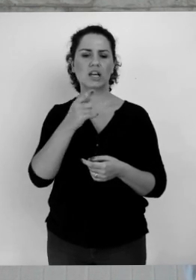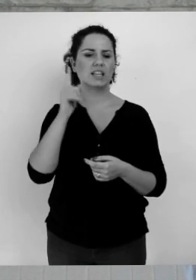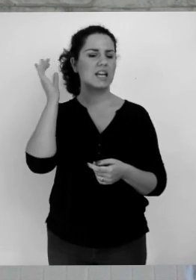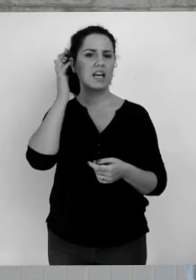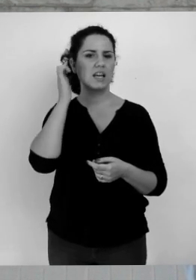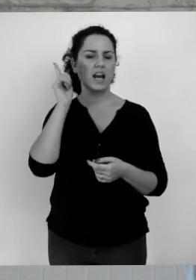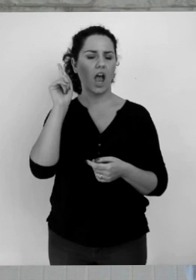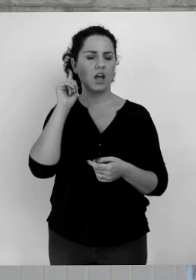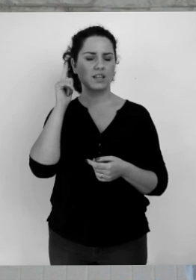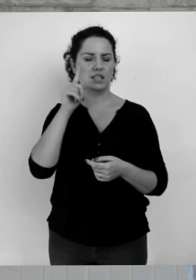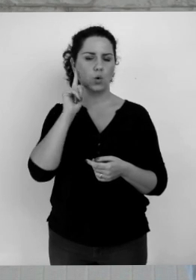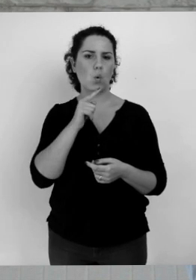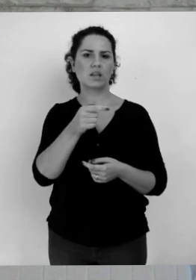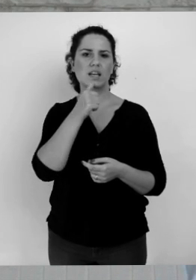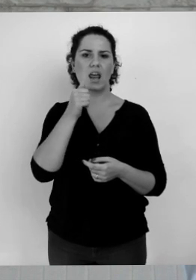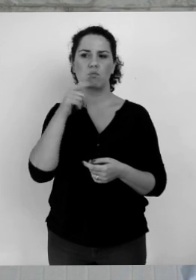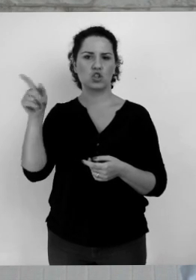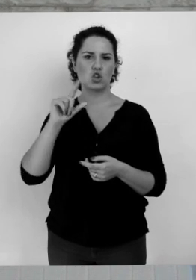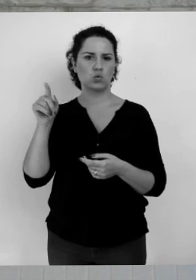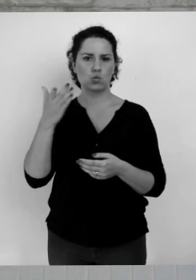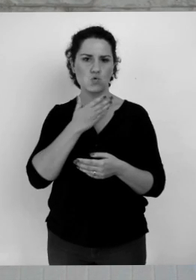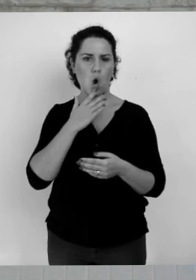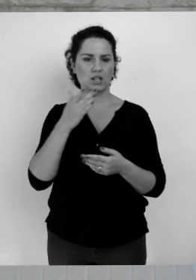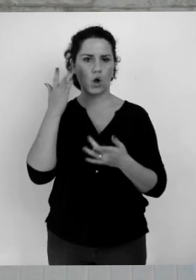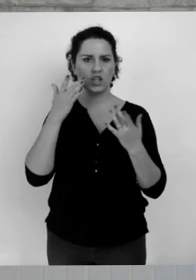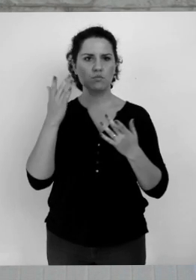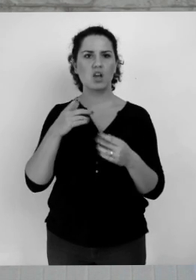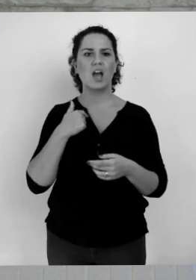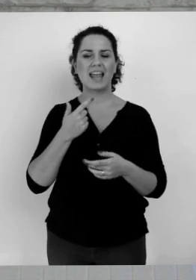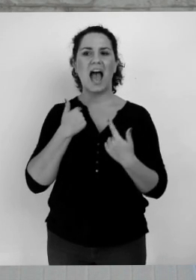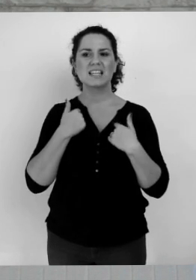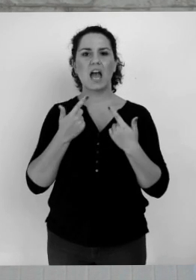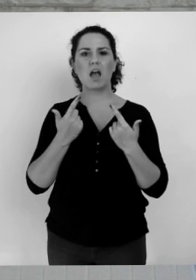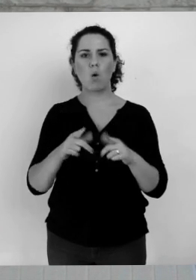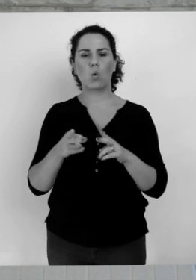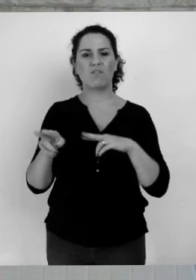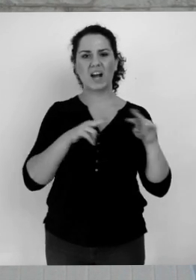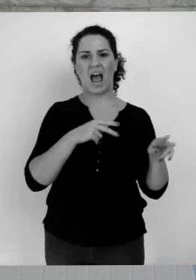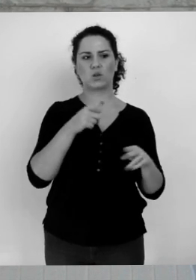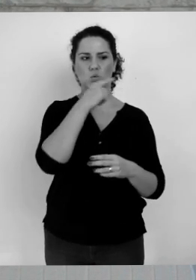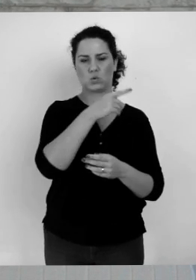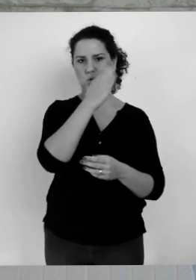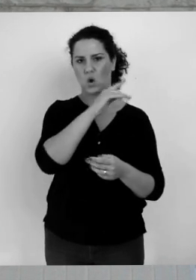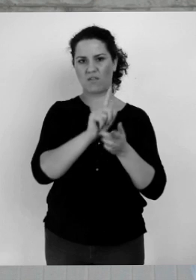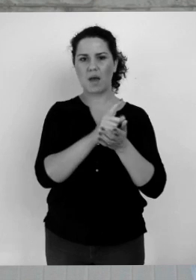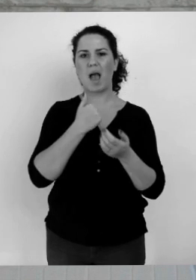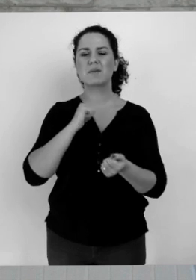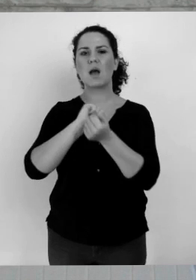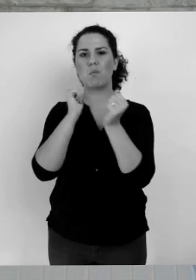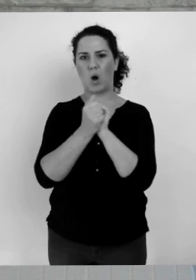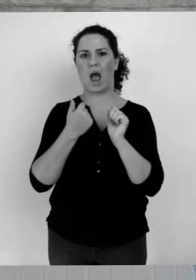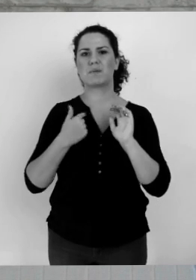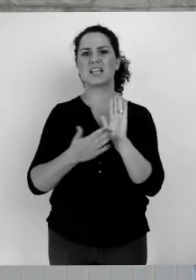da ne mogu prišati. Da se mogu vratiti ono vreme, ja bi se borila, ja bi se